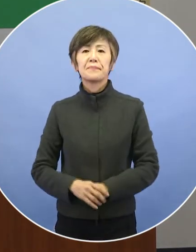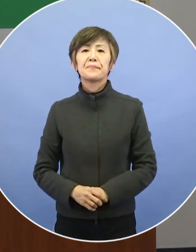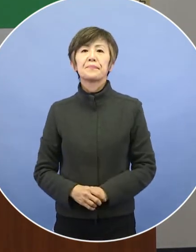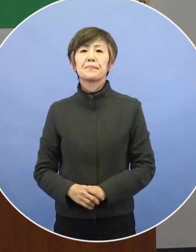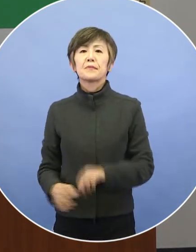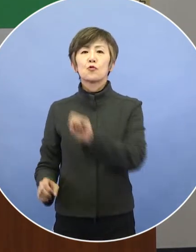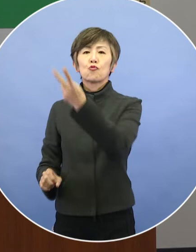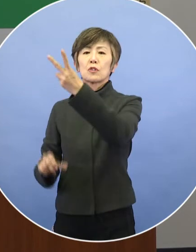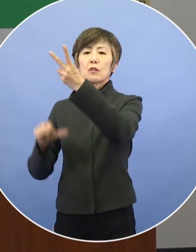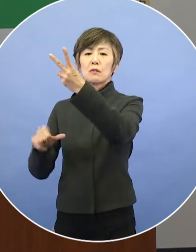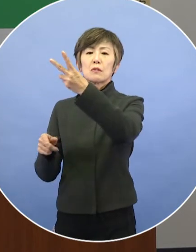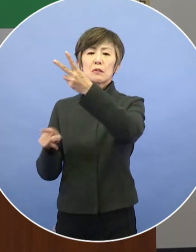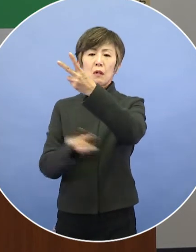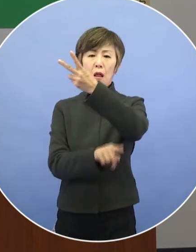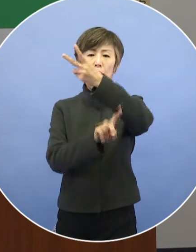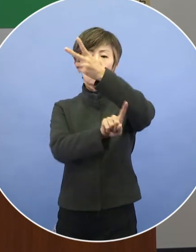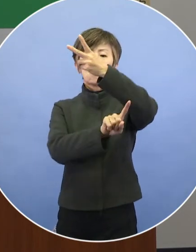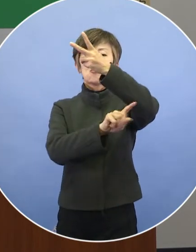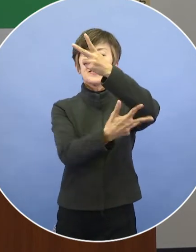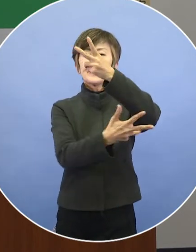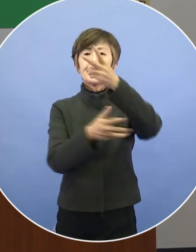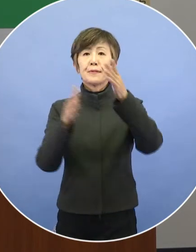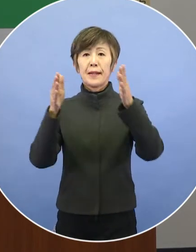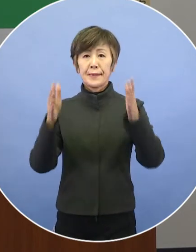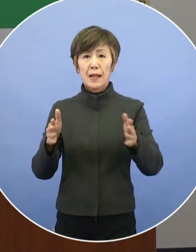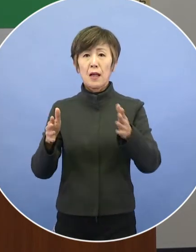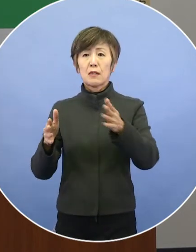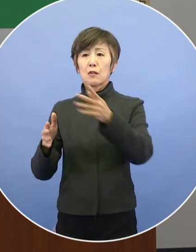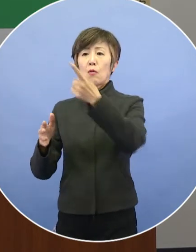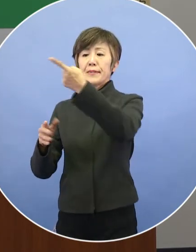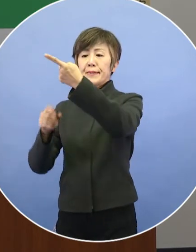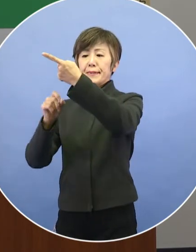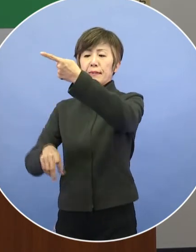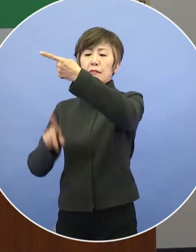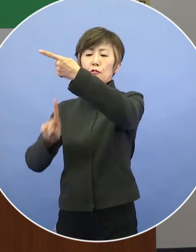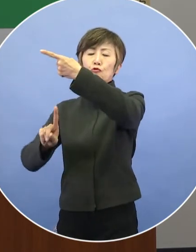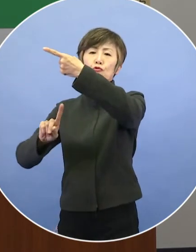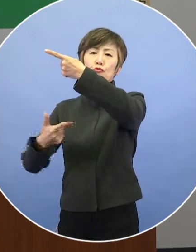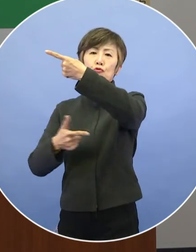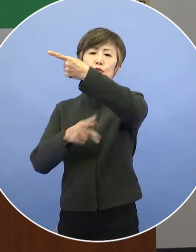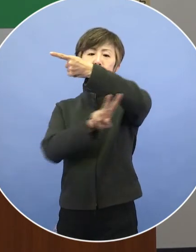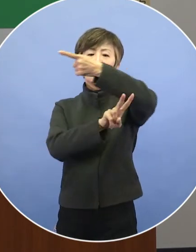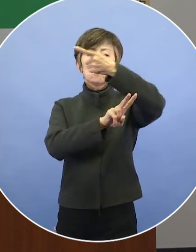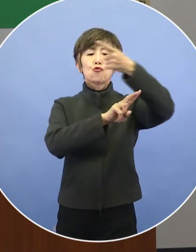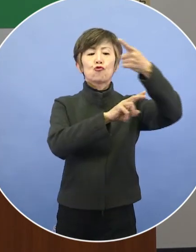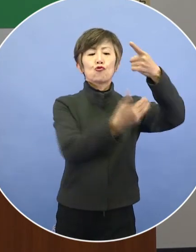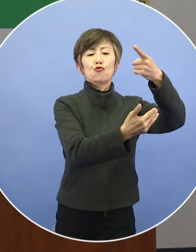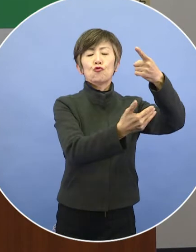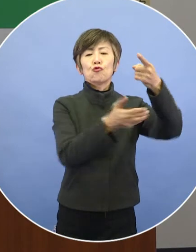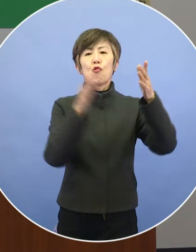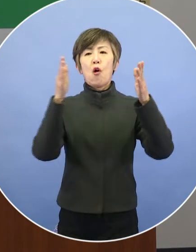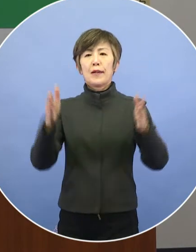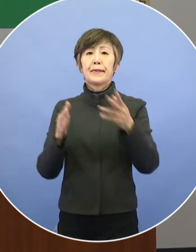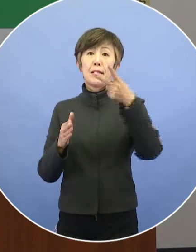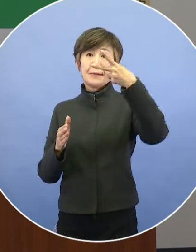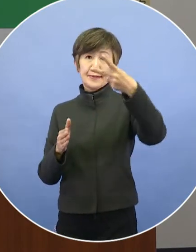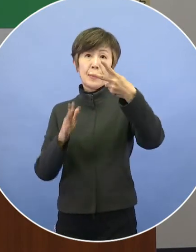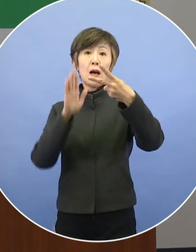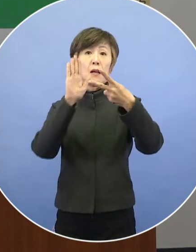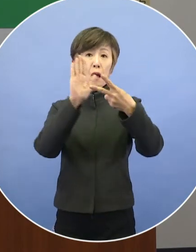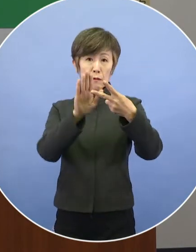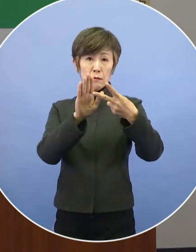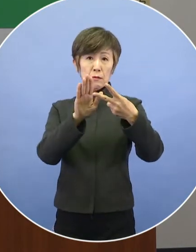いたしましては12月5日から12月18日と第2期が1月16日から1月29日ということ